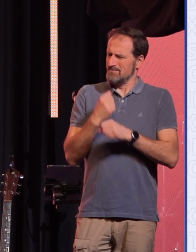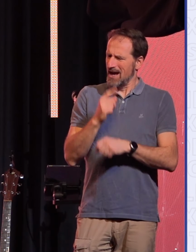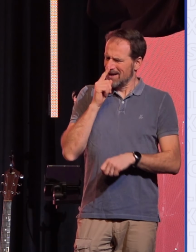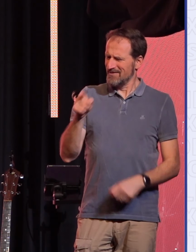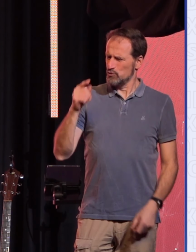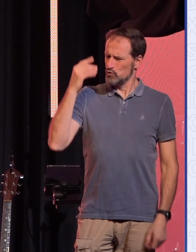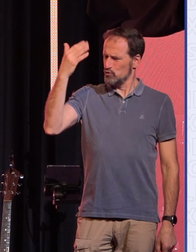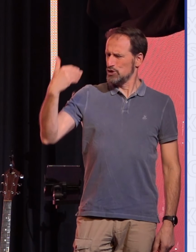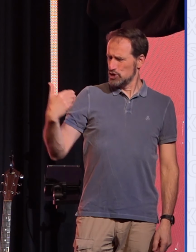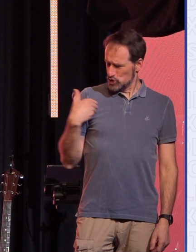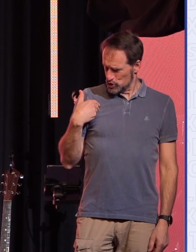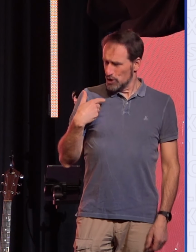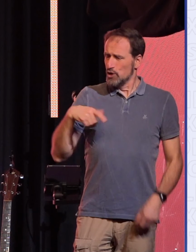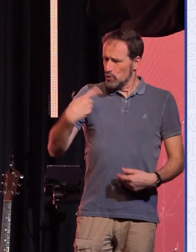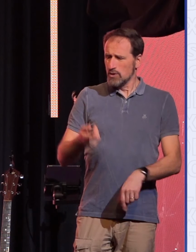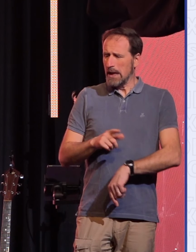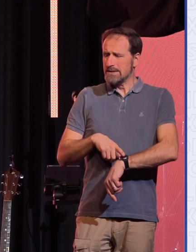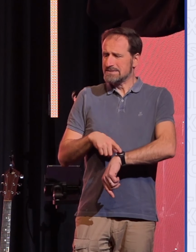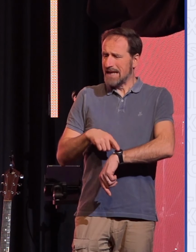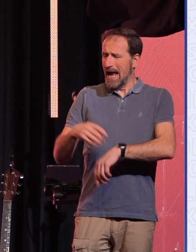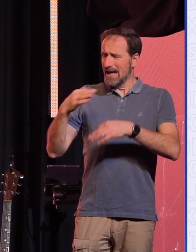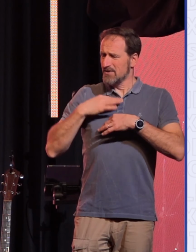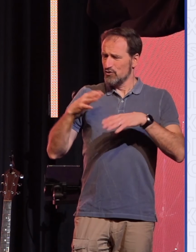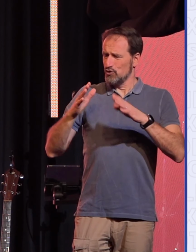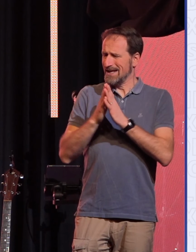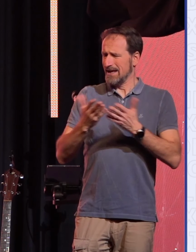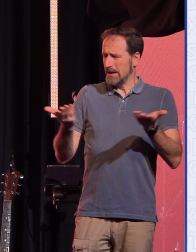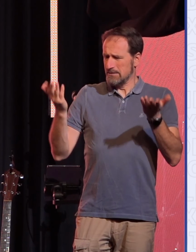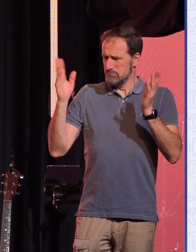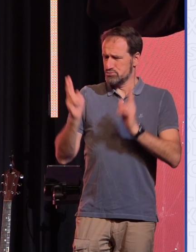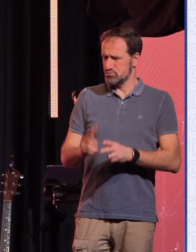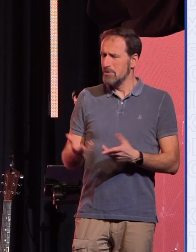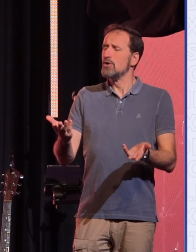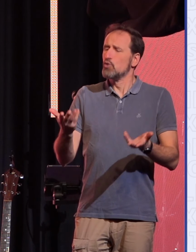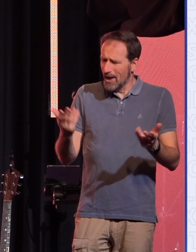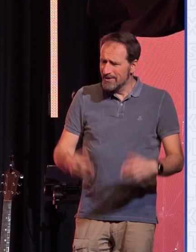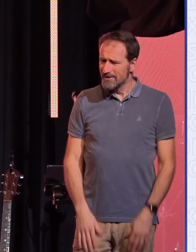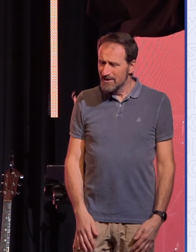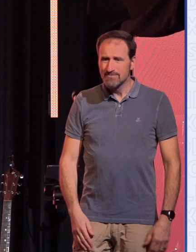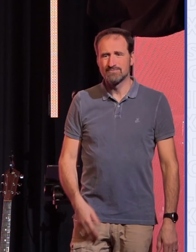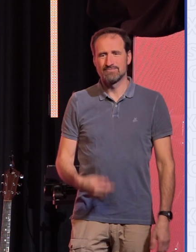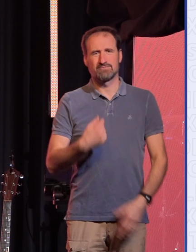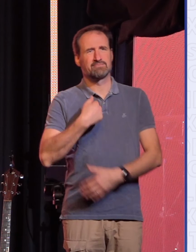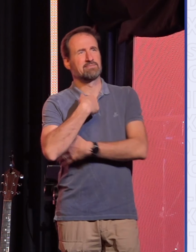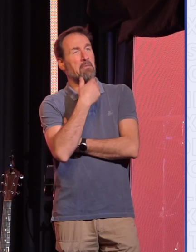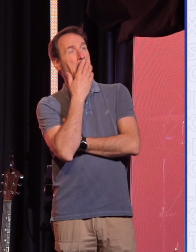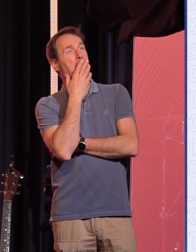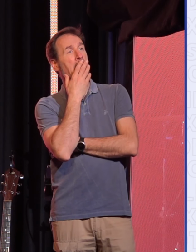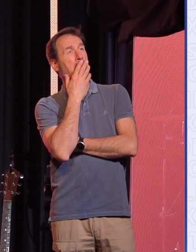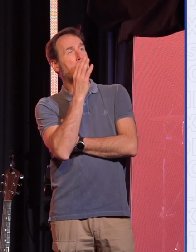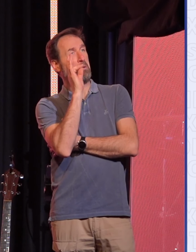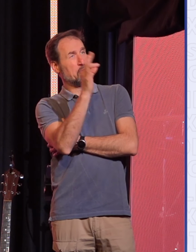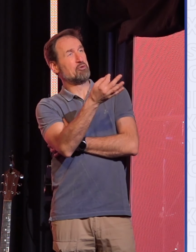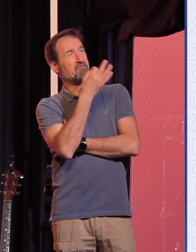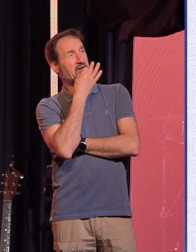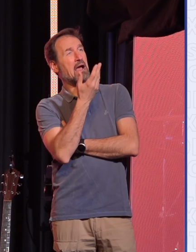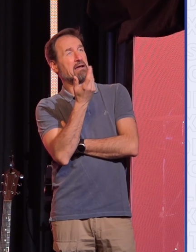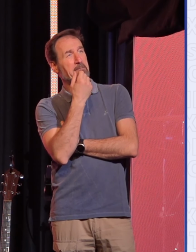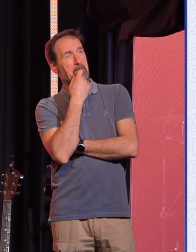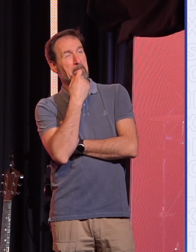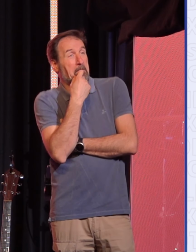mehr so viel Zeit hier verbringst? Da habe ich gesagt, Frankie, gute Frage. Ich habe keine Ahnung, aber wir werden es